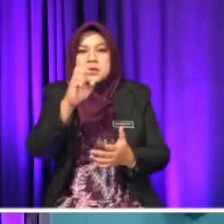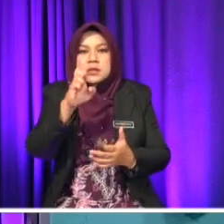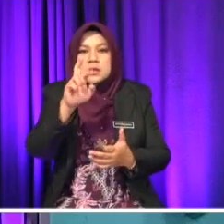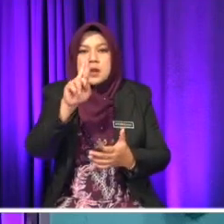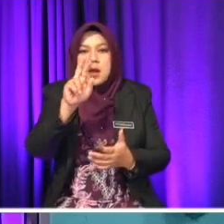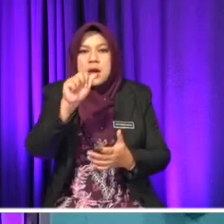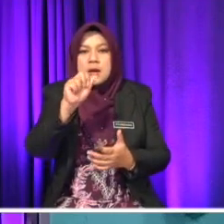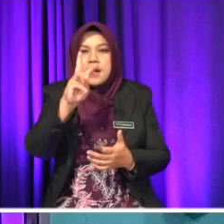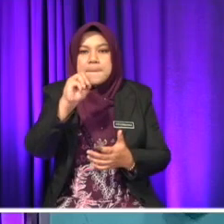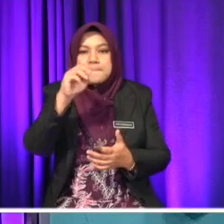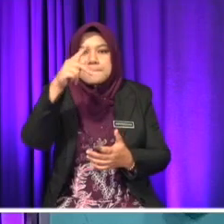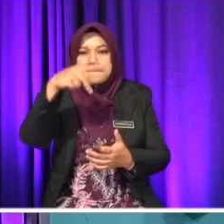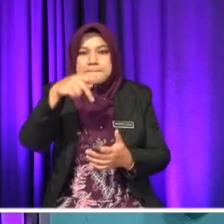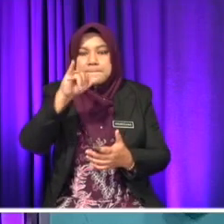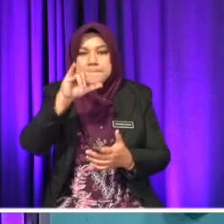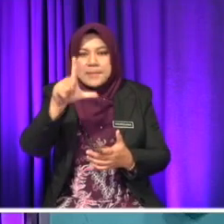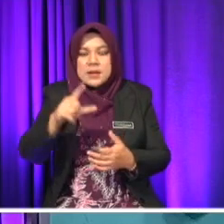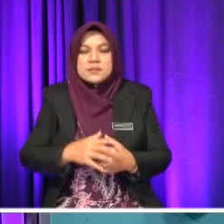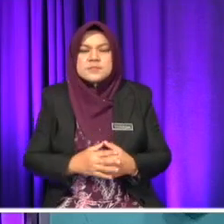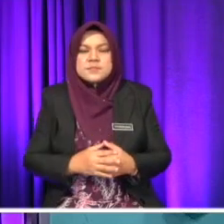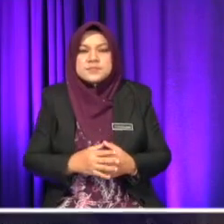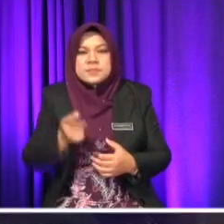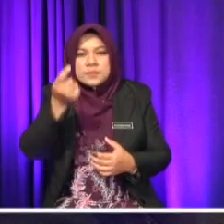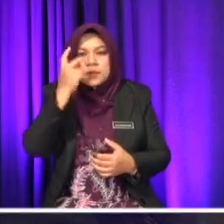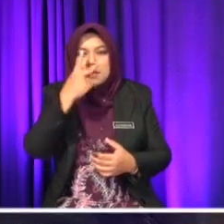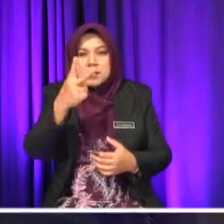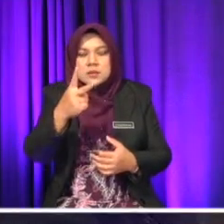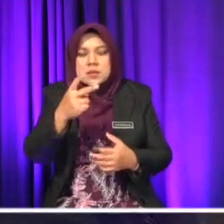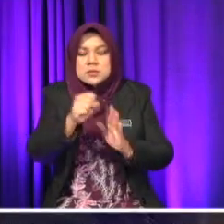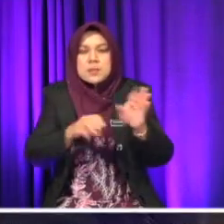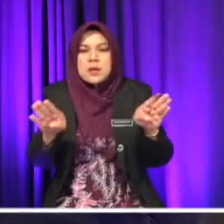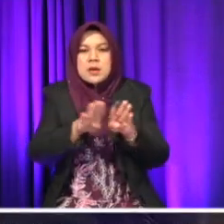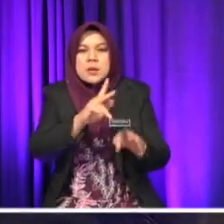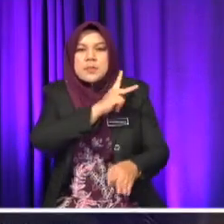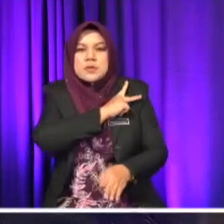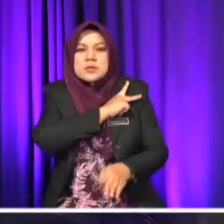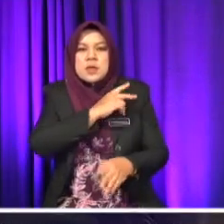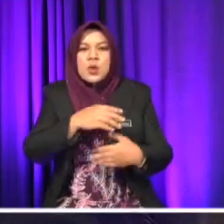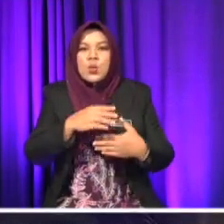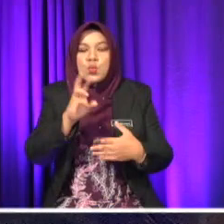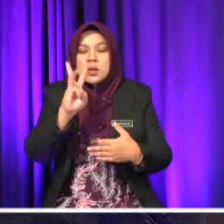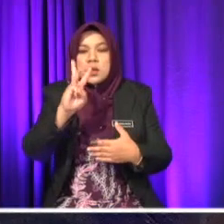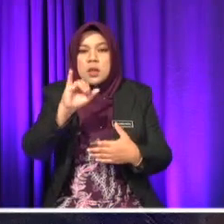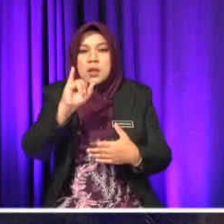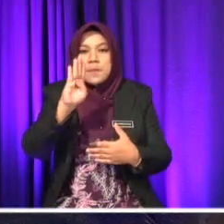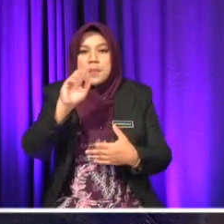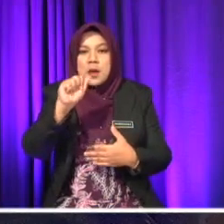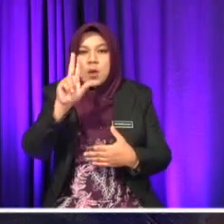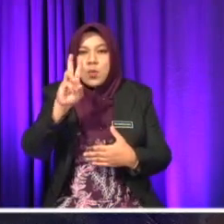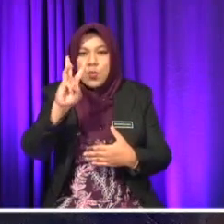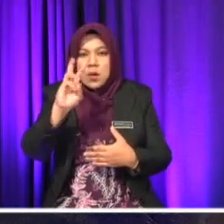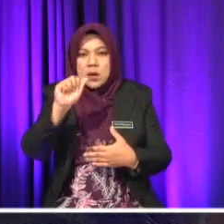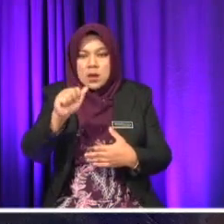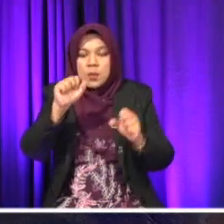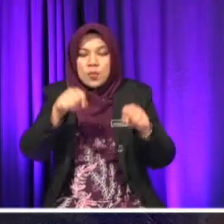bagaimana dia kalau baca contoh tadi kita Tengo Ivan sebagai pengurus si wibawanya dia boleh mengendalikan aktivitas dan